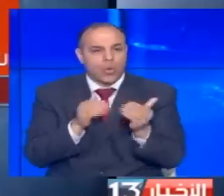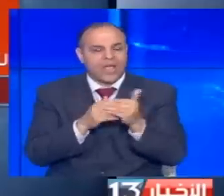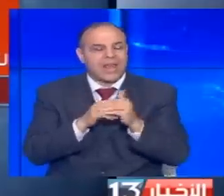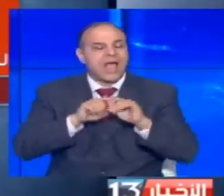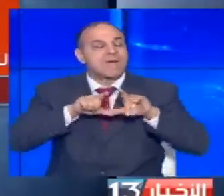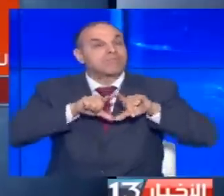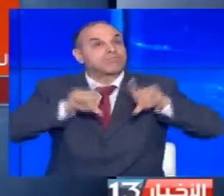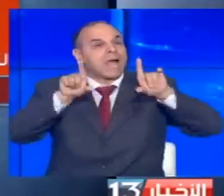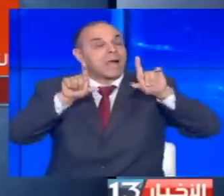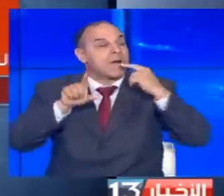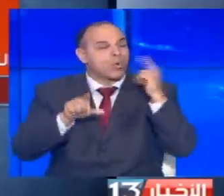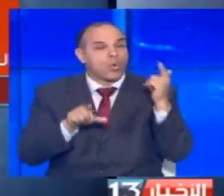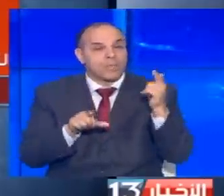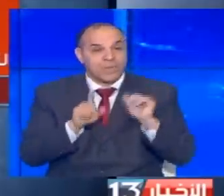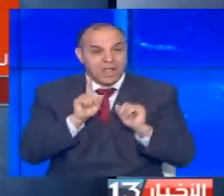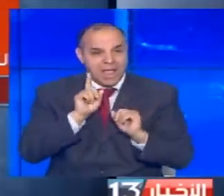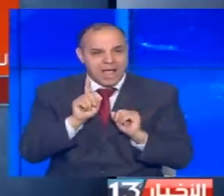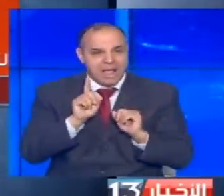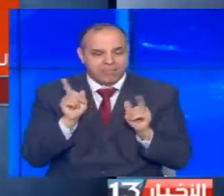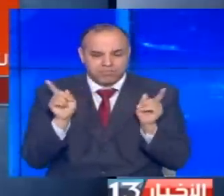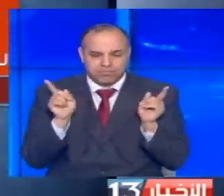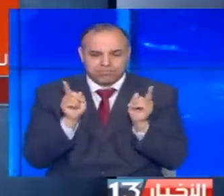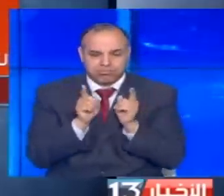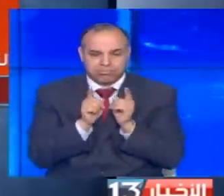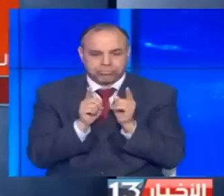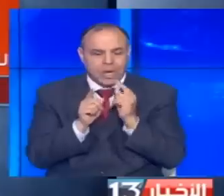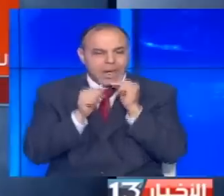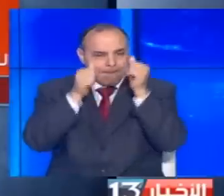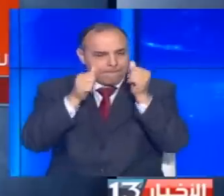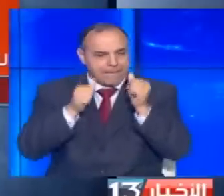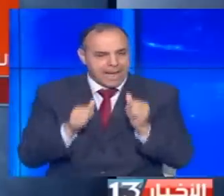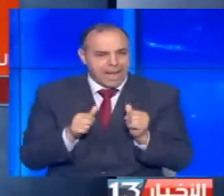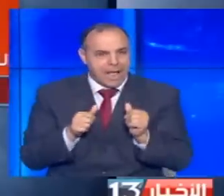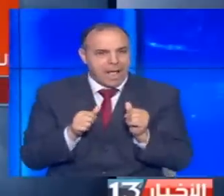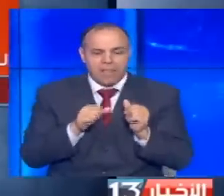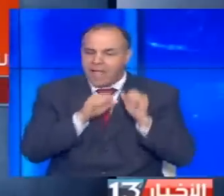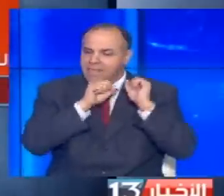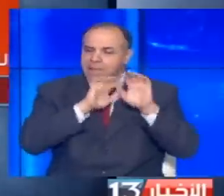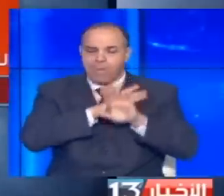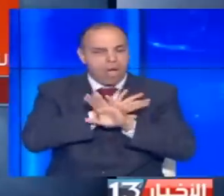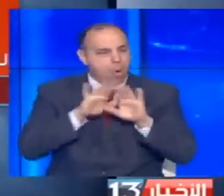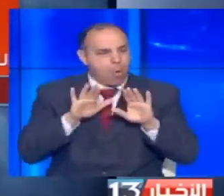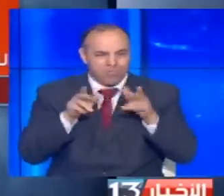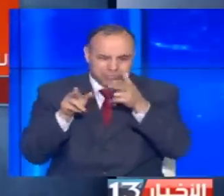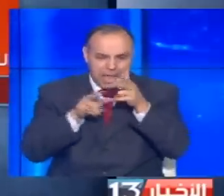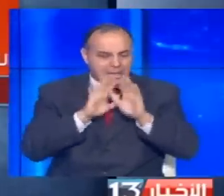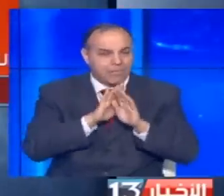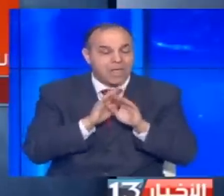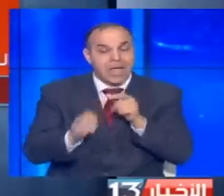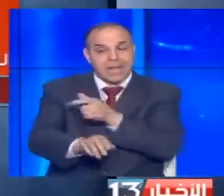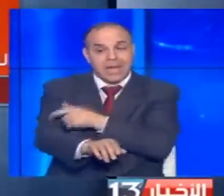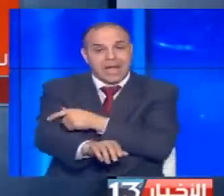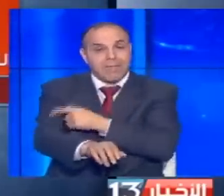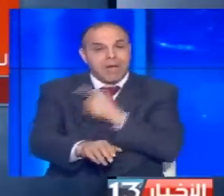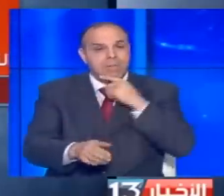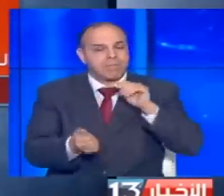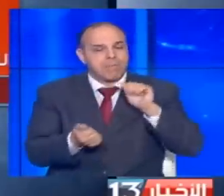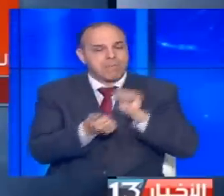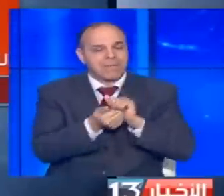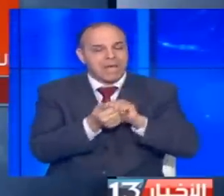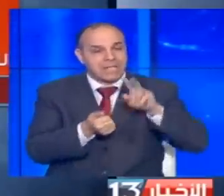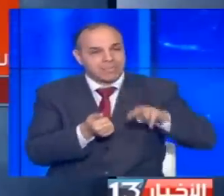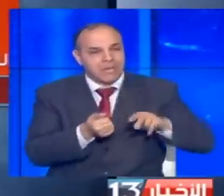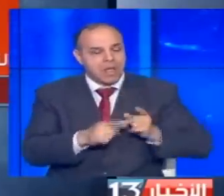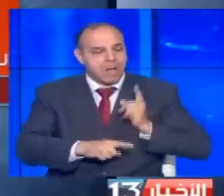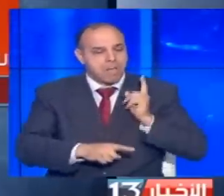للانباء فانها تقتصر وفق ذات البلاء على تغطيه الاضراب العام كما دعت النقابه المطبعه الرسميه الى